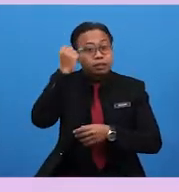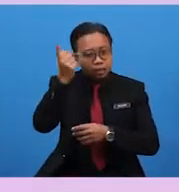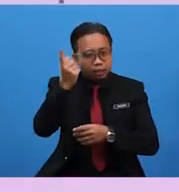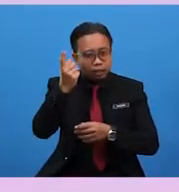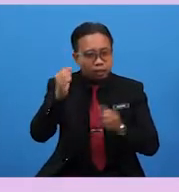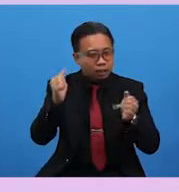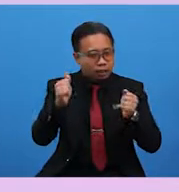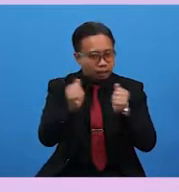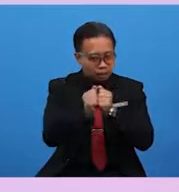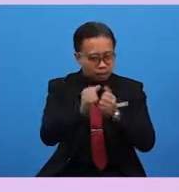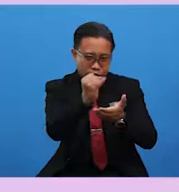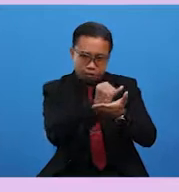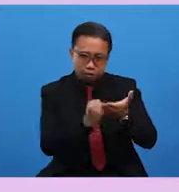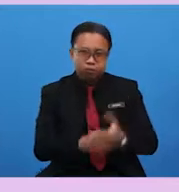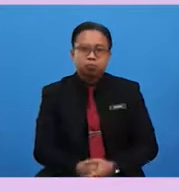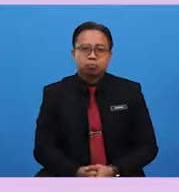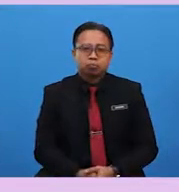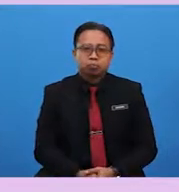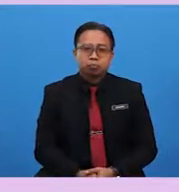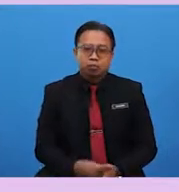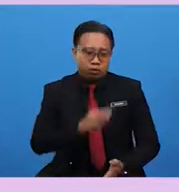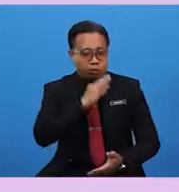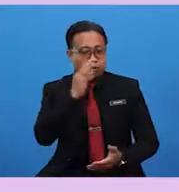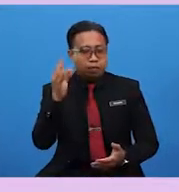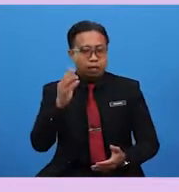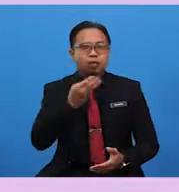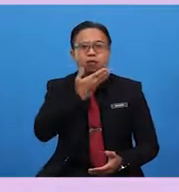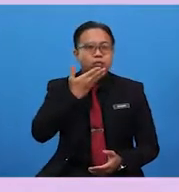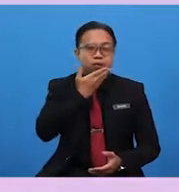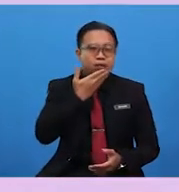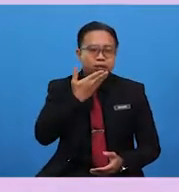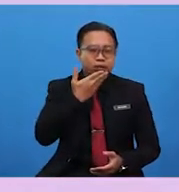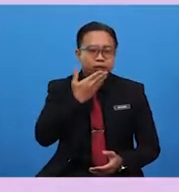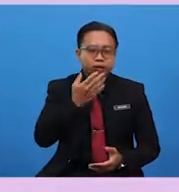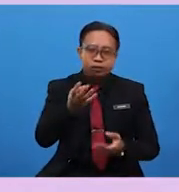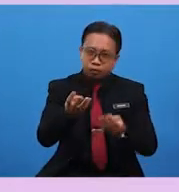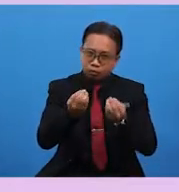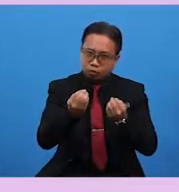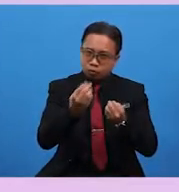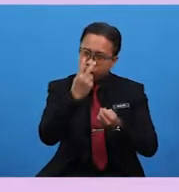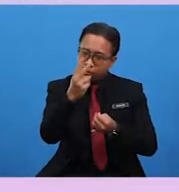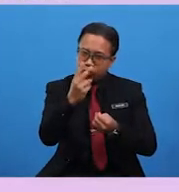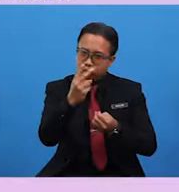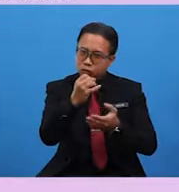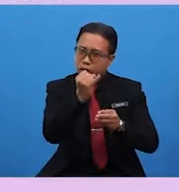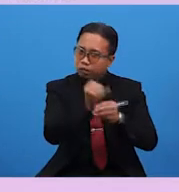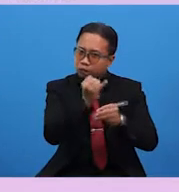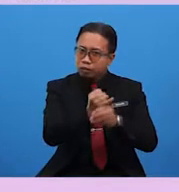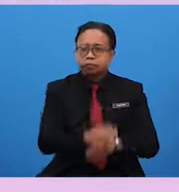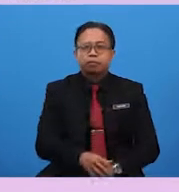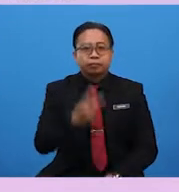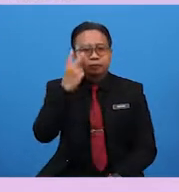seni memupuk semangat generasi muda Menghargai karya seni visual dan meningkatkan